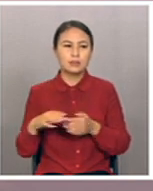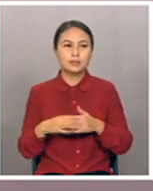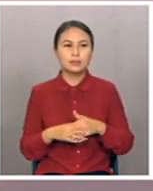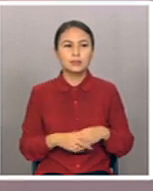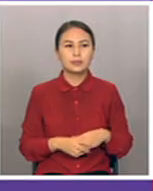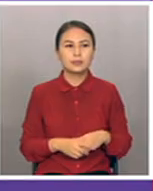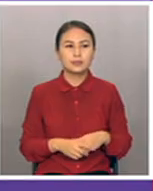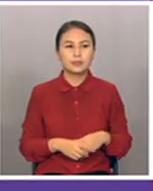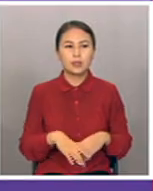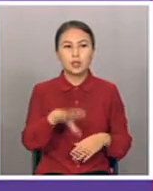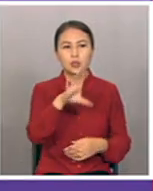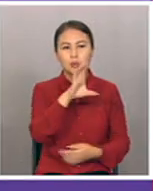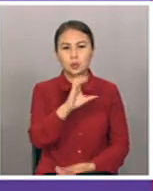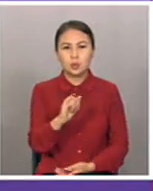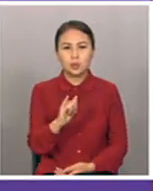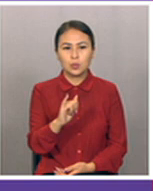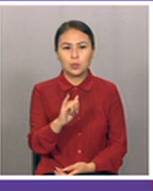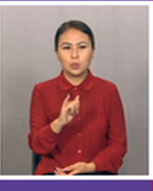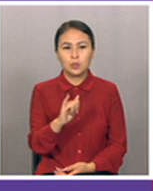Су.